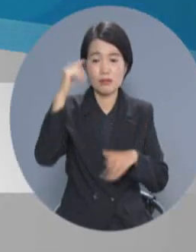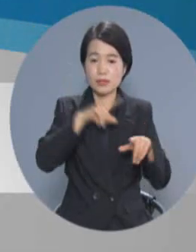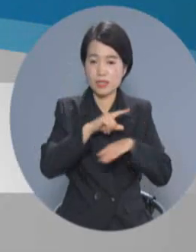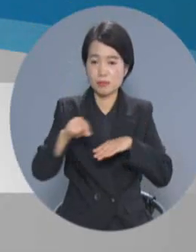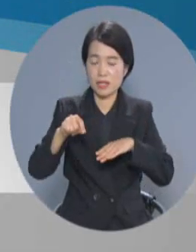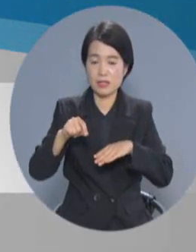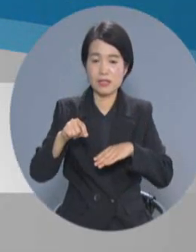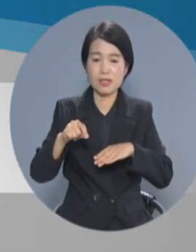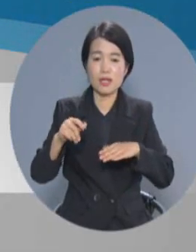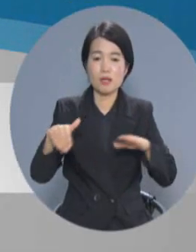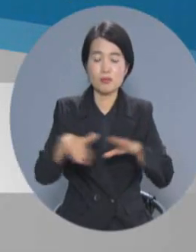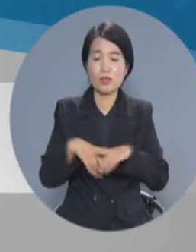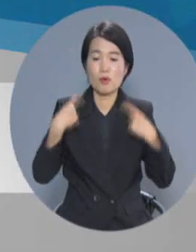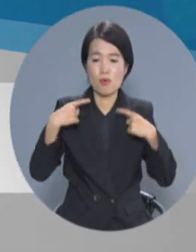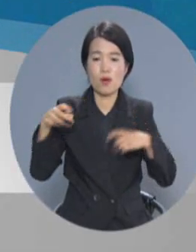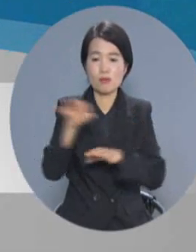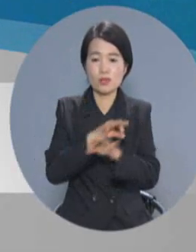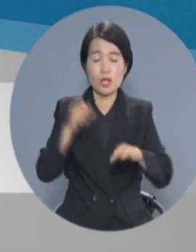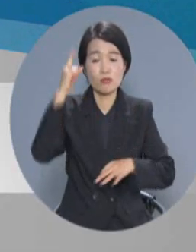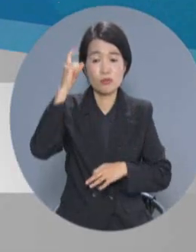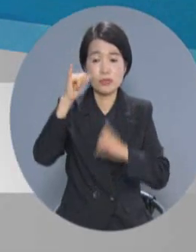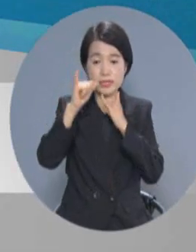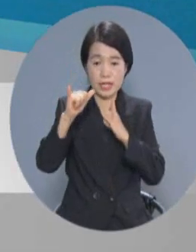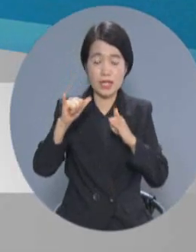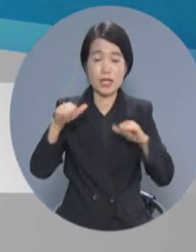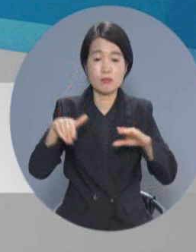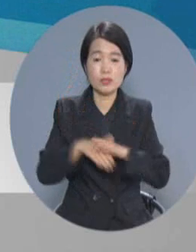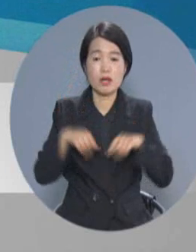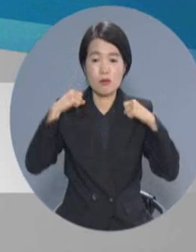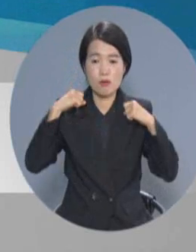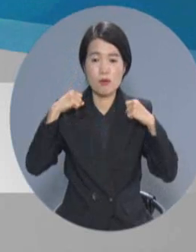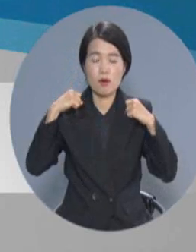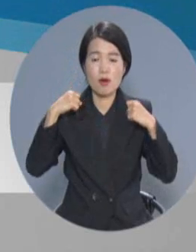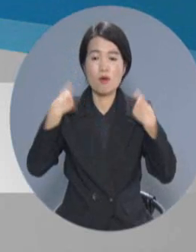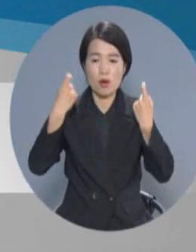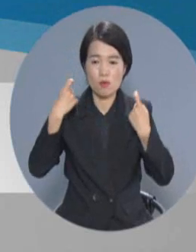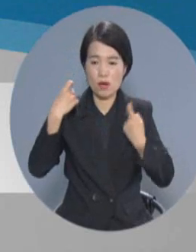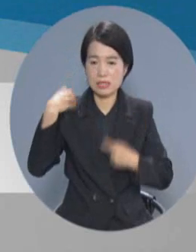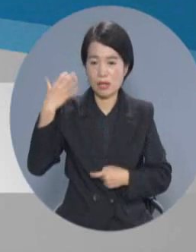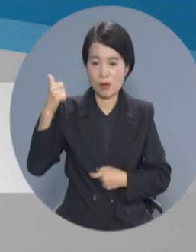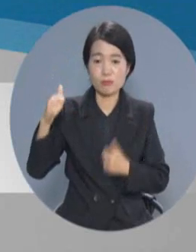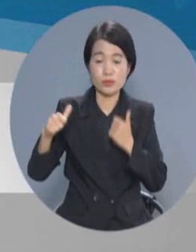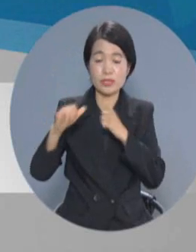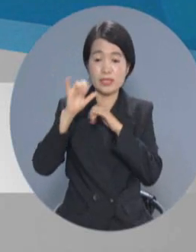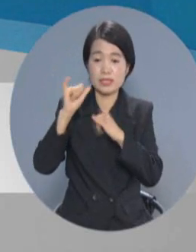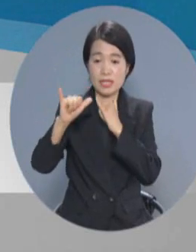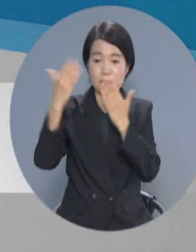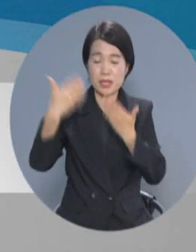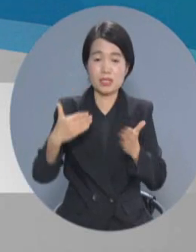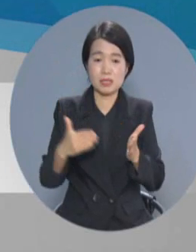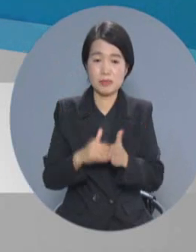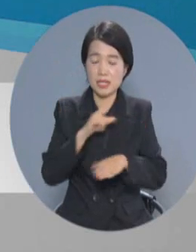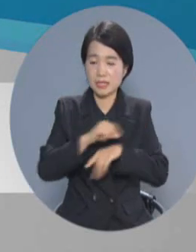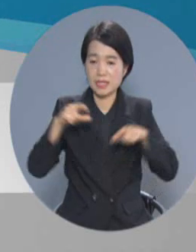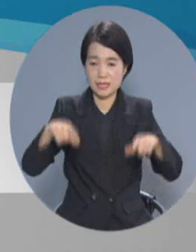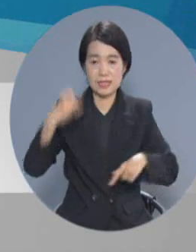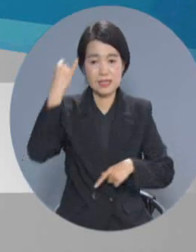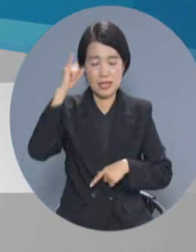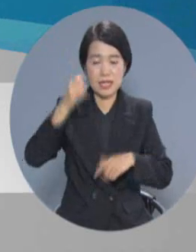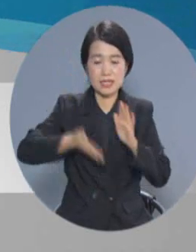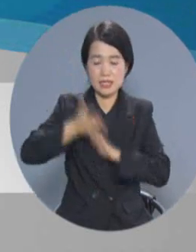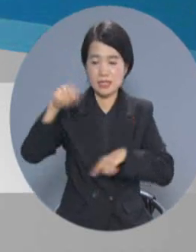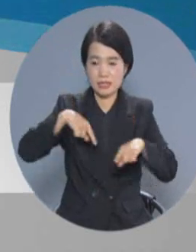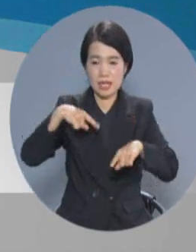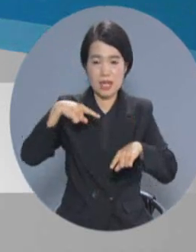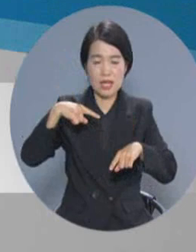경영대전 문화관광 분야에서 우수상인 문화체육관광부 장관 표창을 받았습니다. 이 행사는 지자체의 창의적인 시책